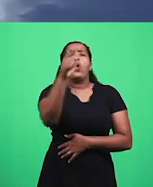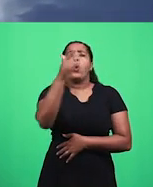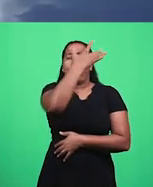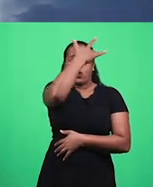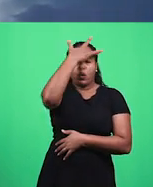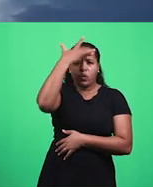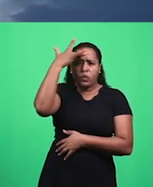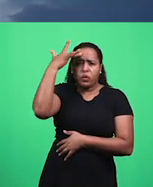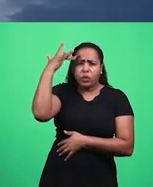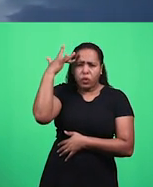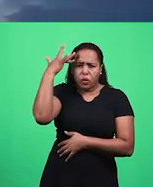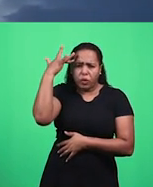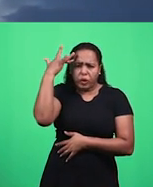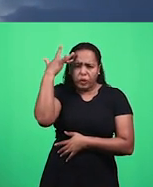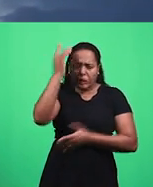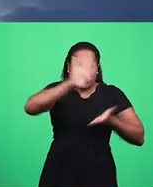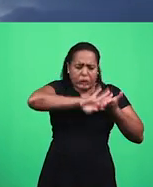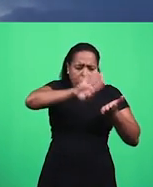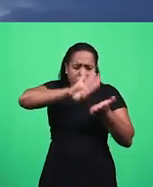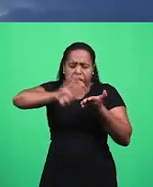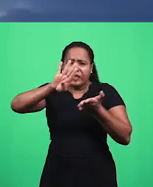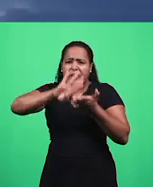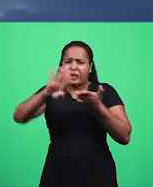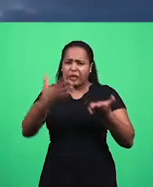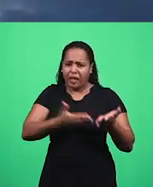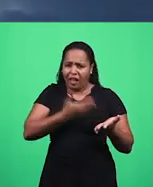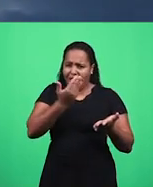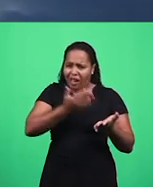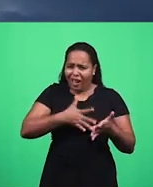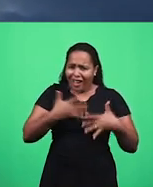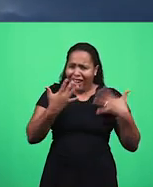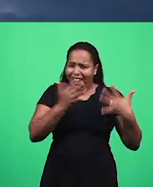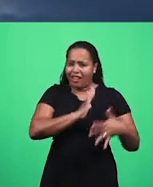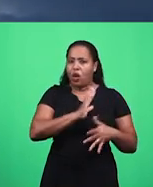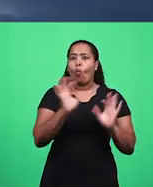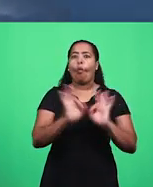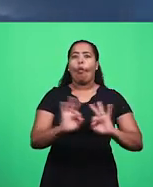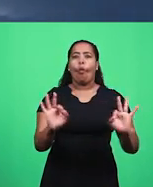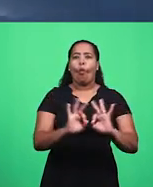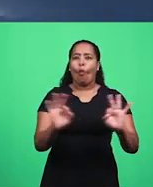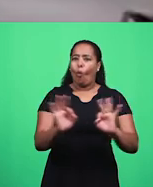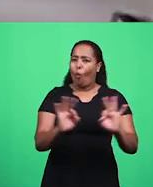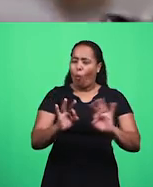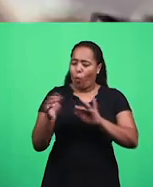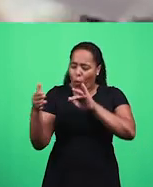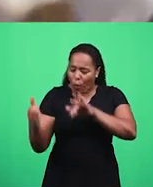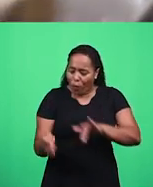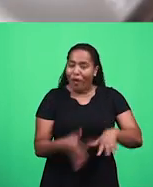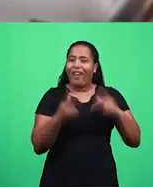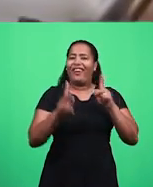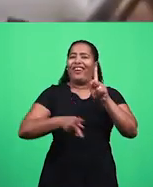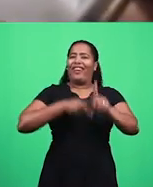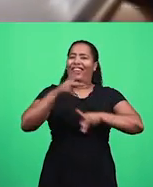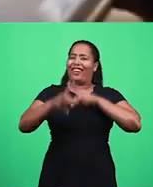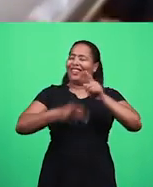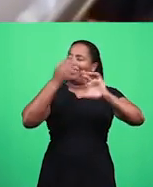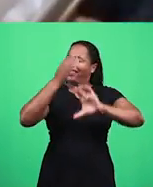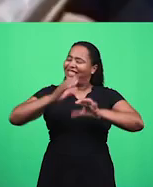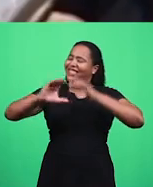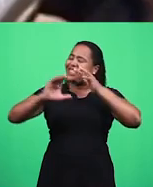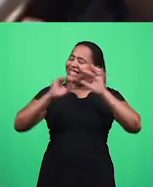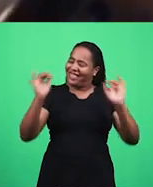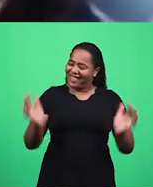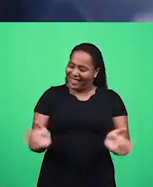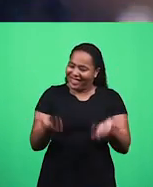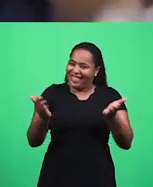И никто не сможет вырвать эту радость, это веселье из сердца моего. Пой, народ